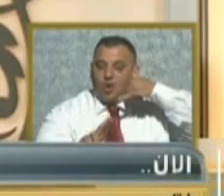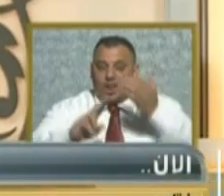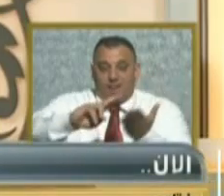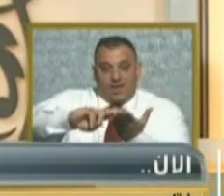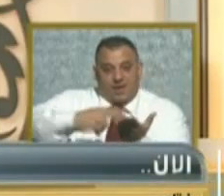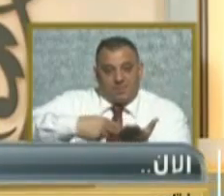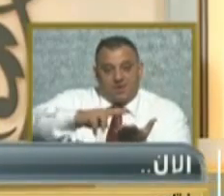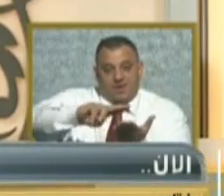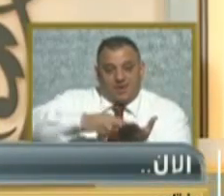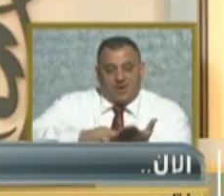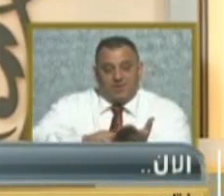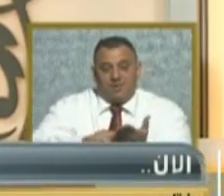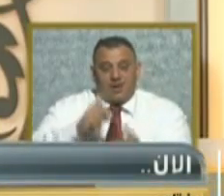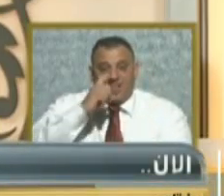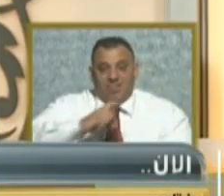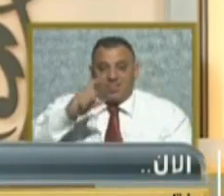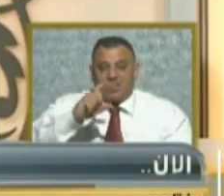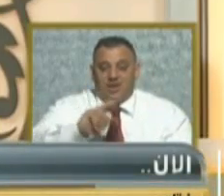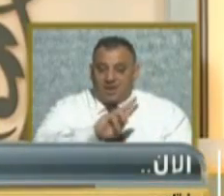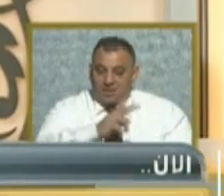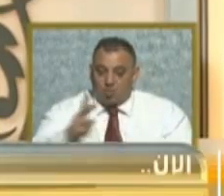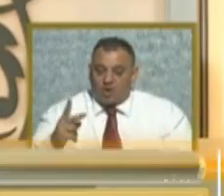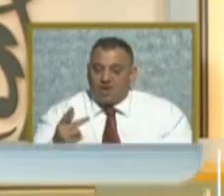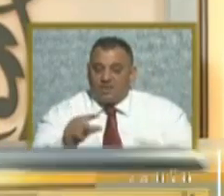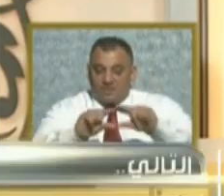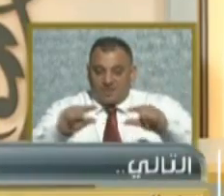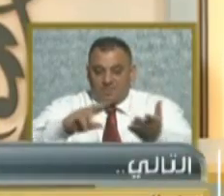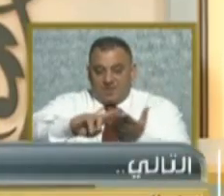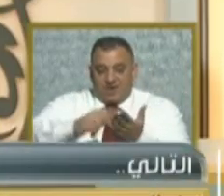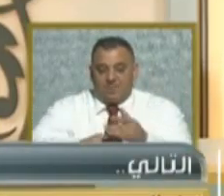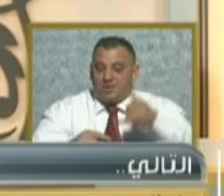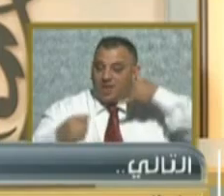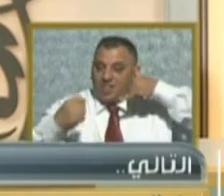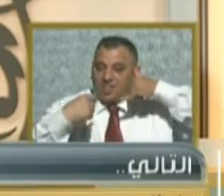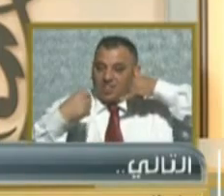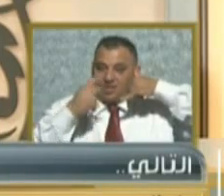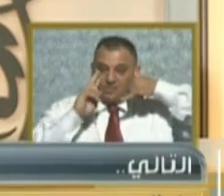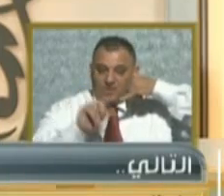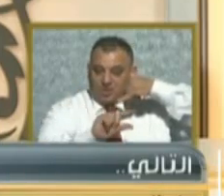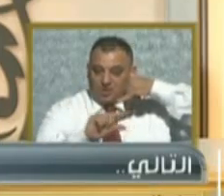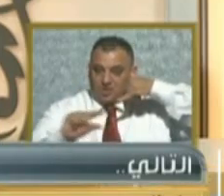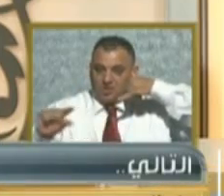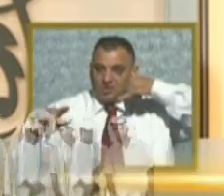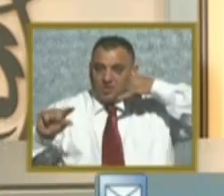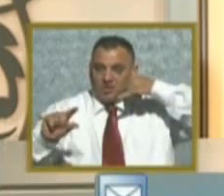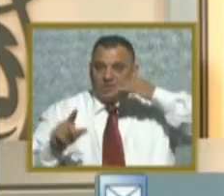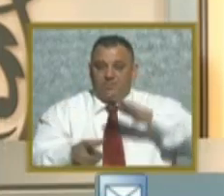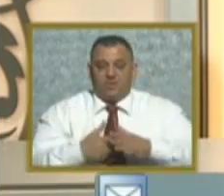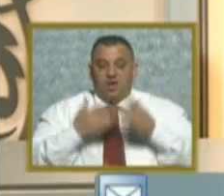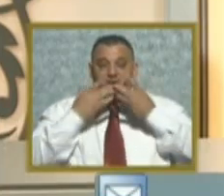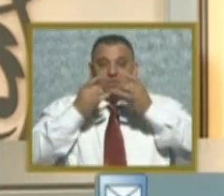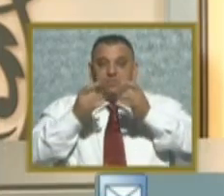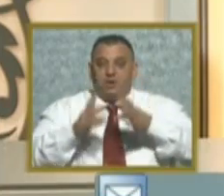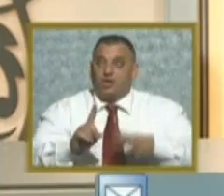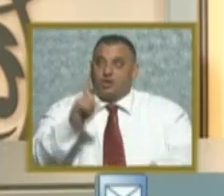الدينية والشرعية والاجتماعية على هواتف وعناوين البرنامج كما هو ظاهر على الشاشة أمامكم الآن. ما